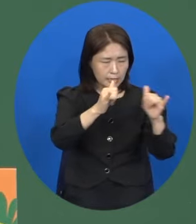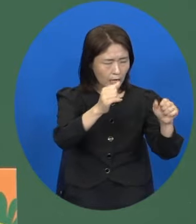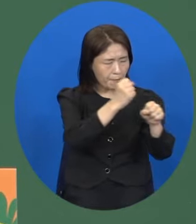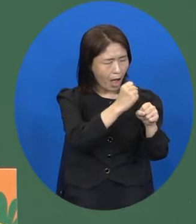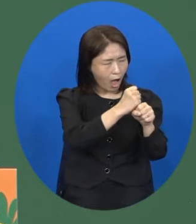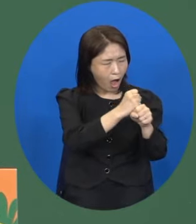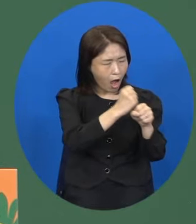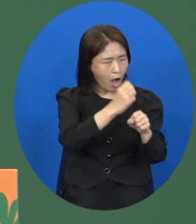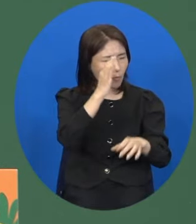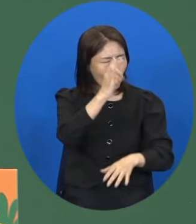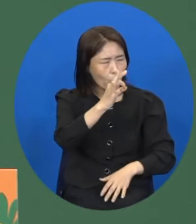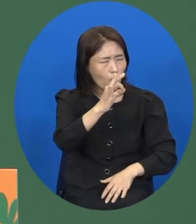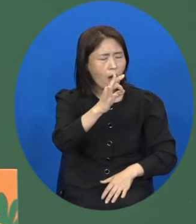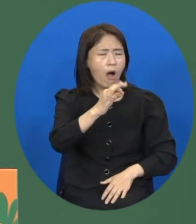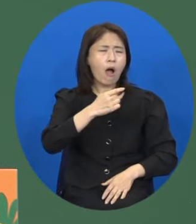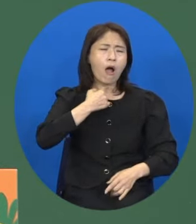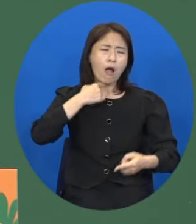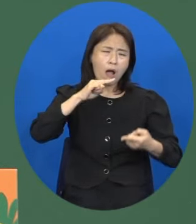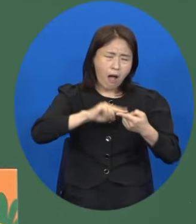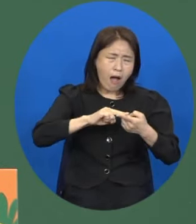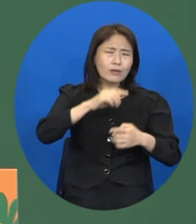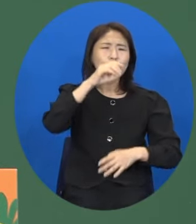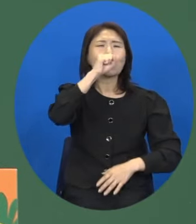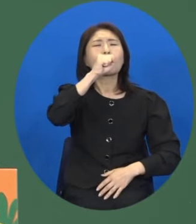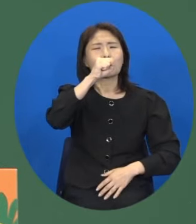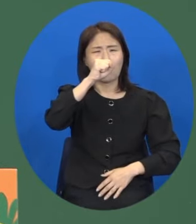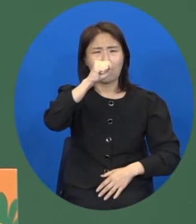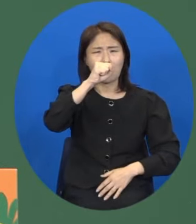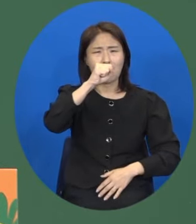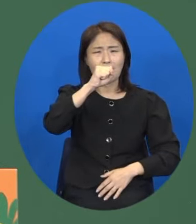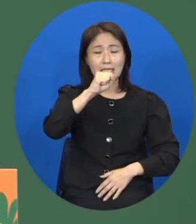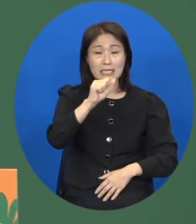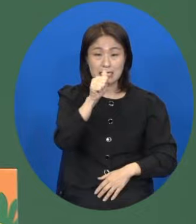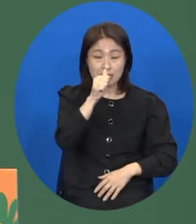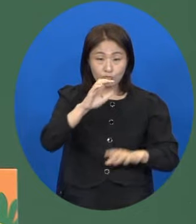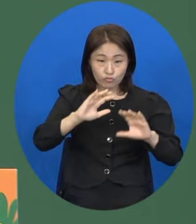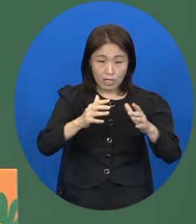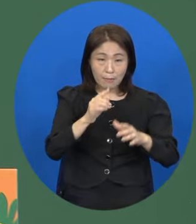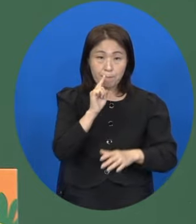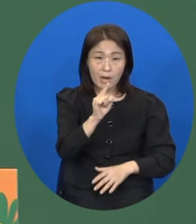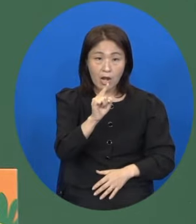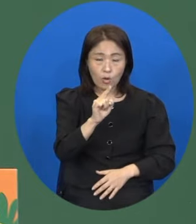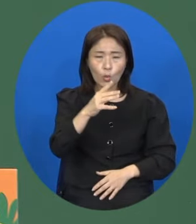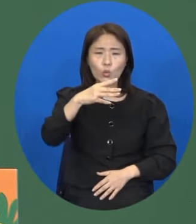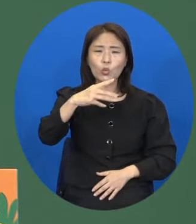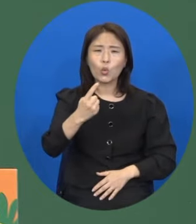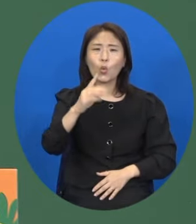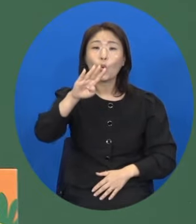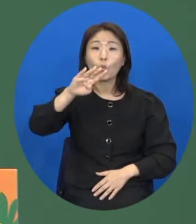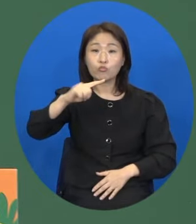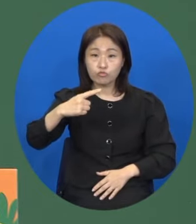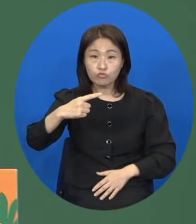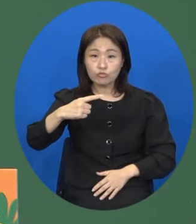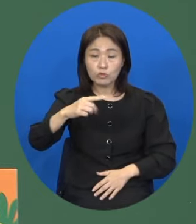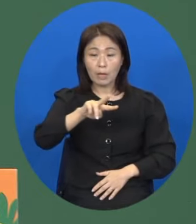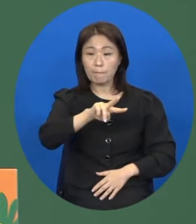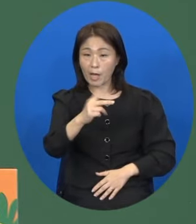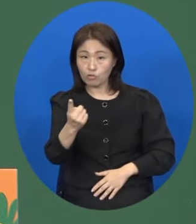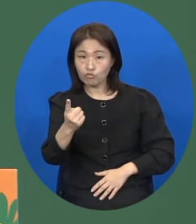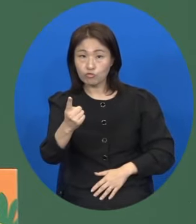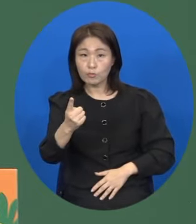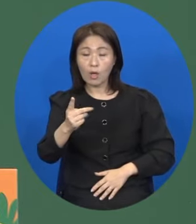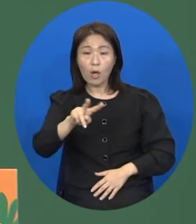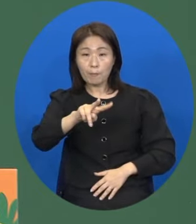라고 기록합니다. 히브리어 성경 토브라고 하는 단어를 사용하였고 우리말로 번역하면